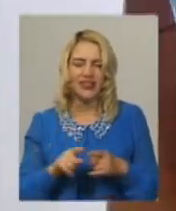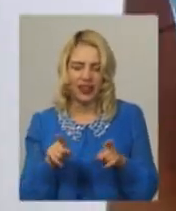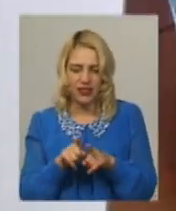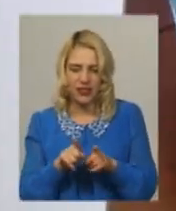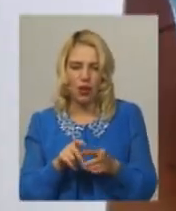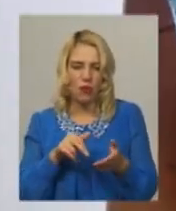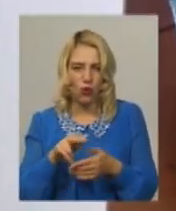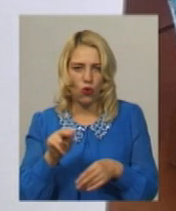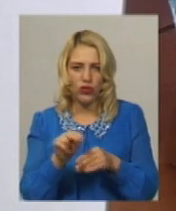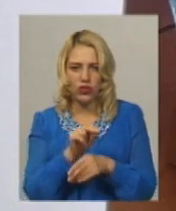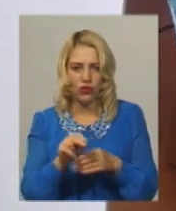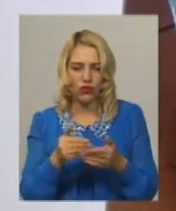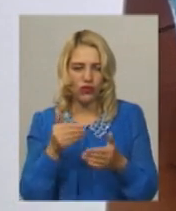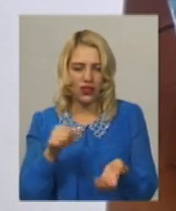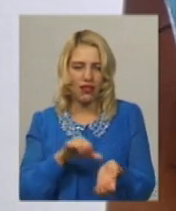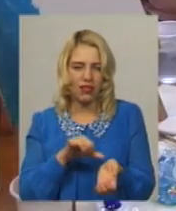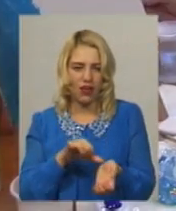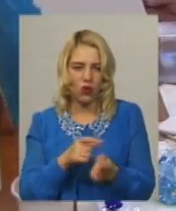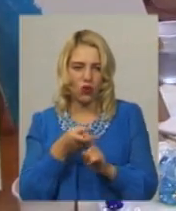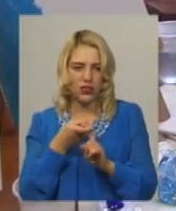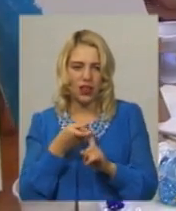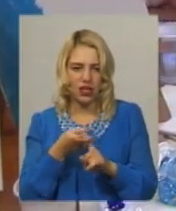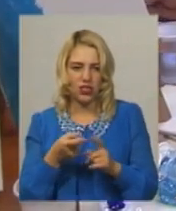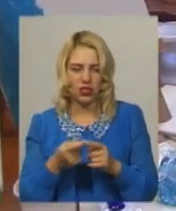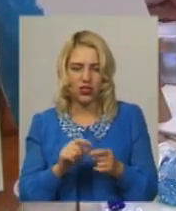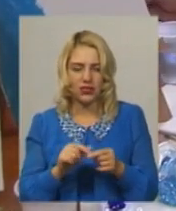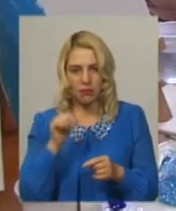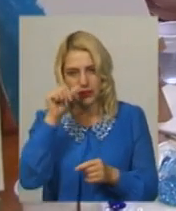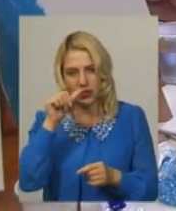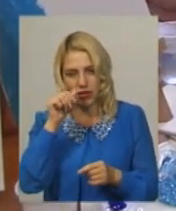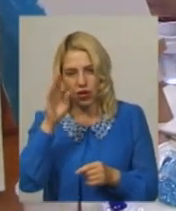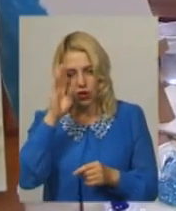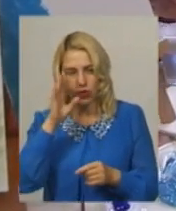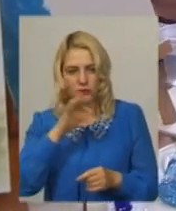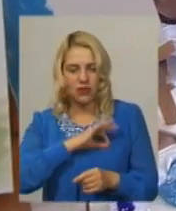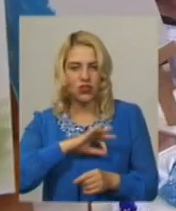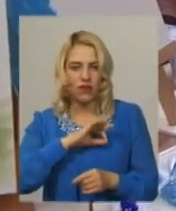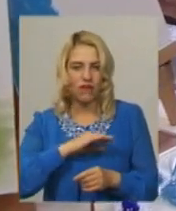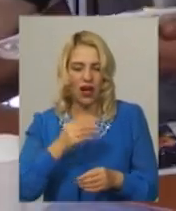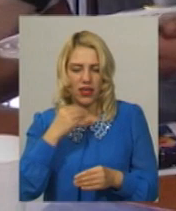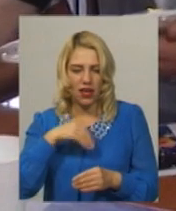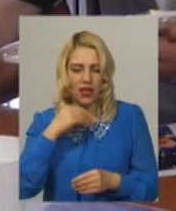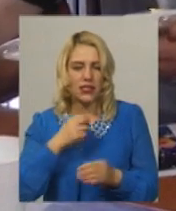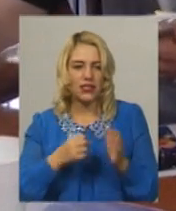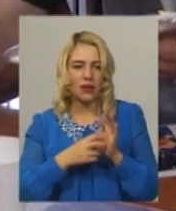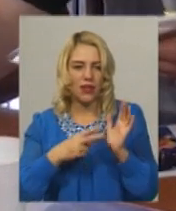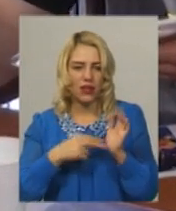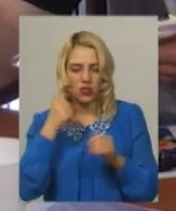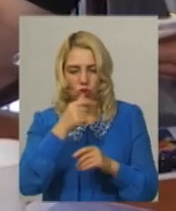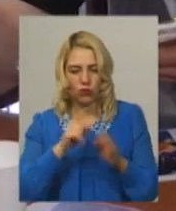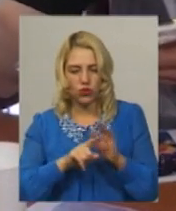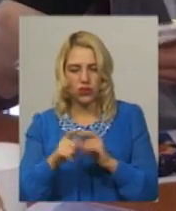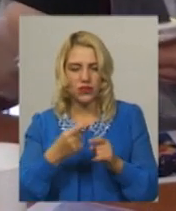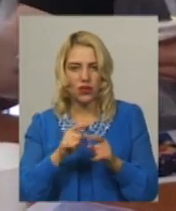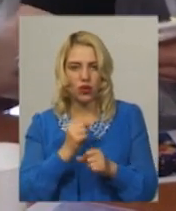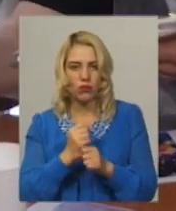проходить реабілітацію від наркозалежності. Психотропні речовини хлопець вживає із 17 років. Говорить, робити це почав, коли